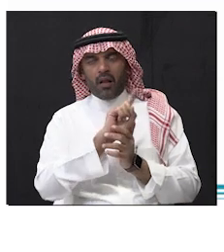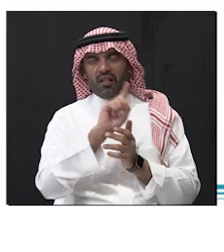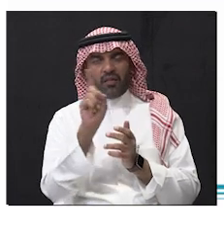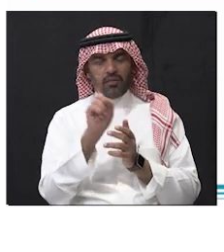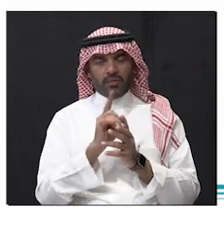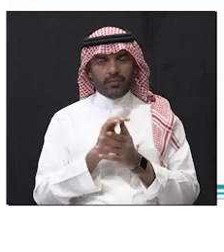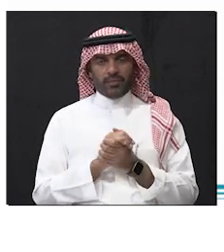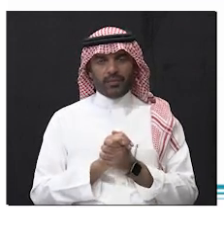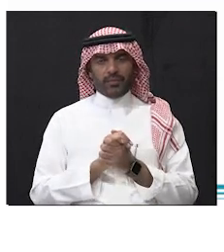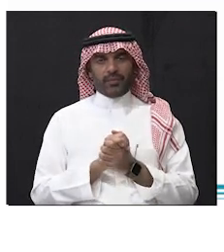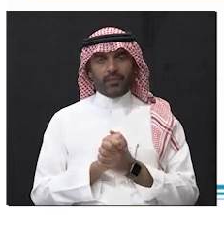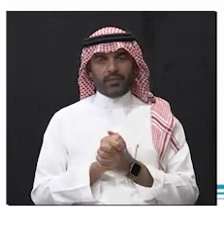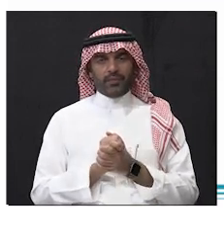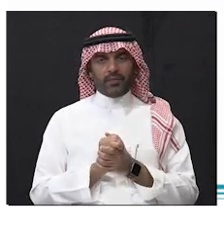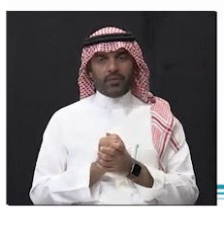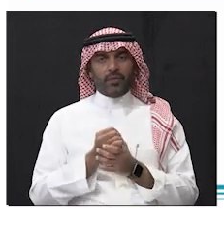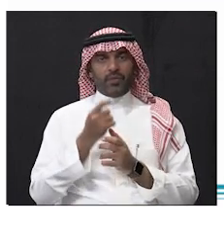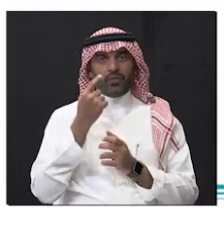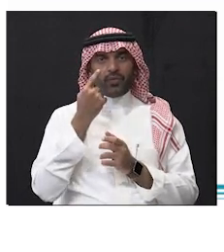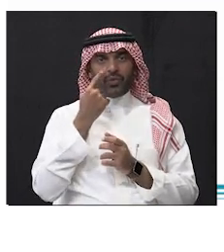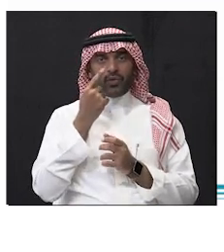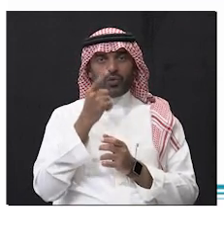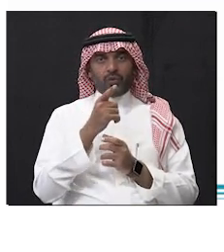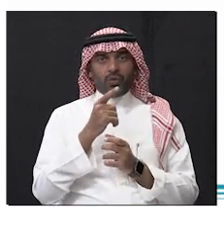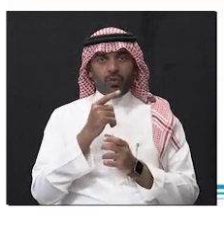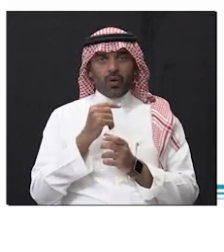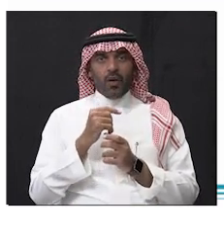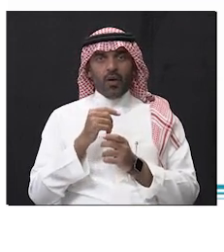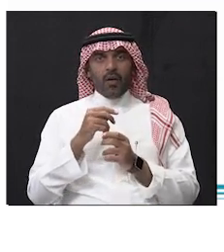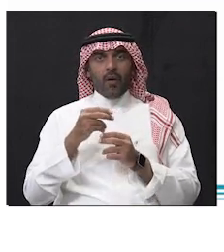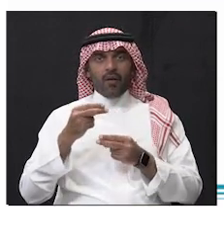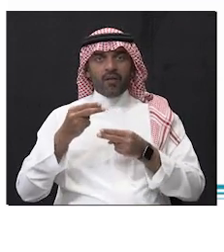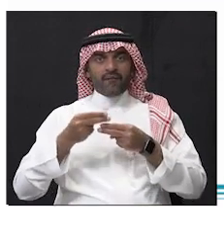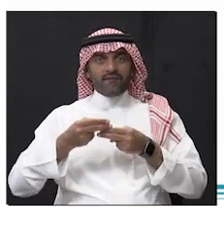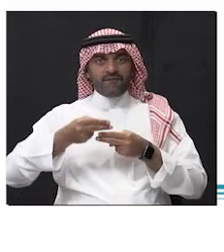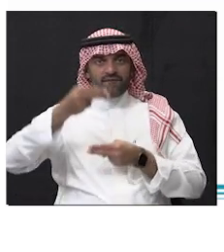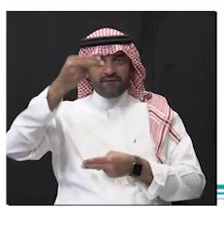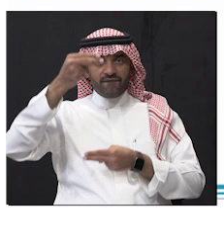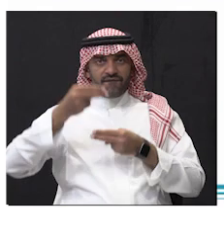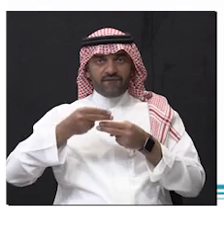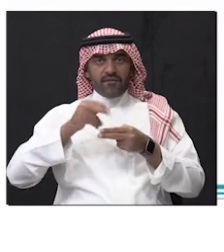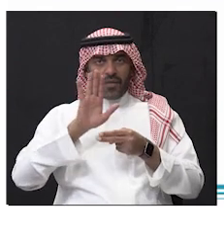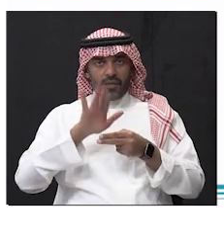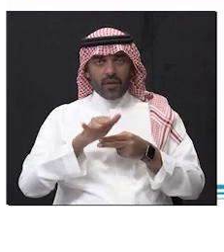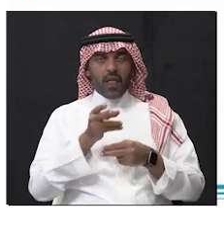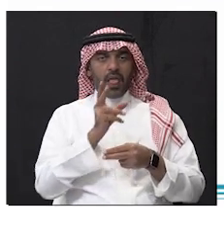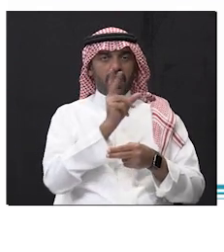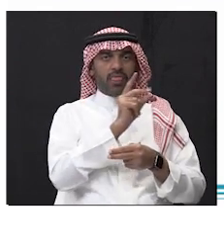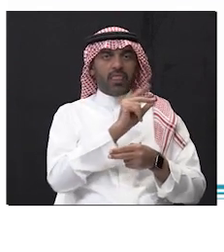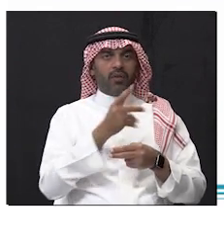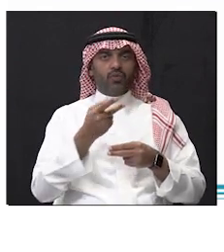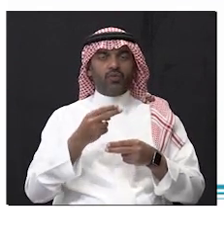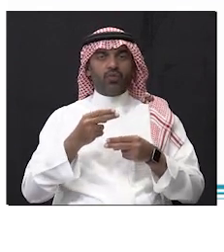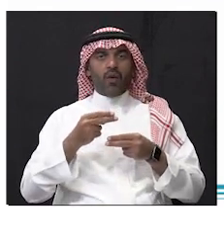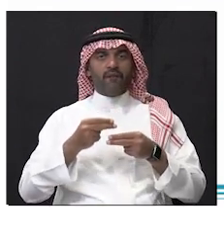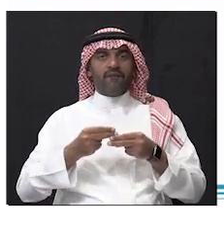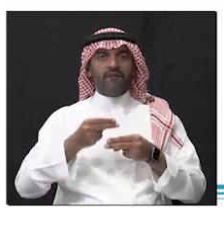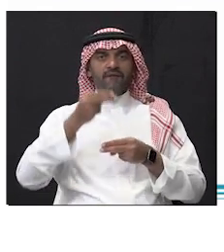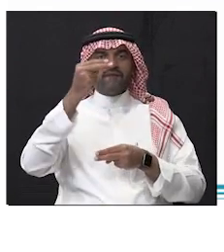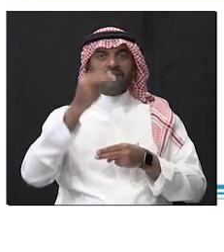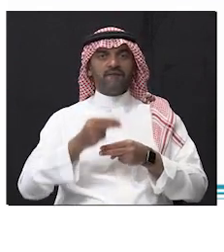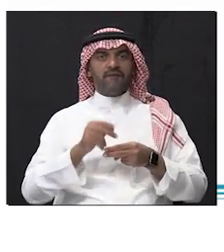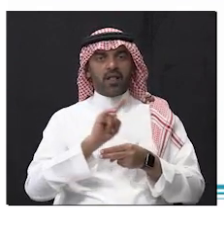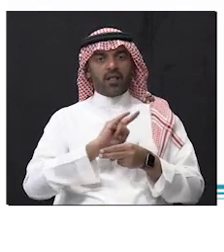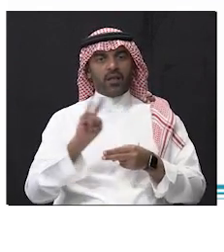قارن عزيزي الطالب بين الفقريات واللا فقريات. أمامك صورة يوجد فيها إنسان